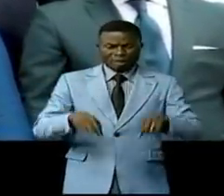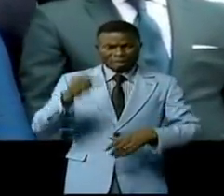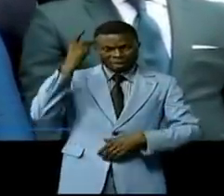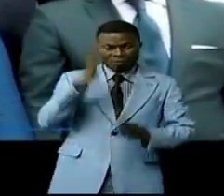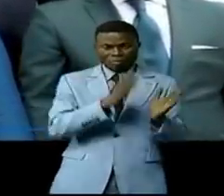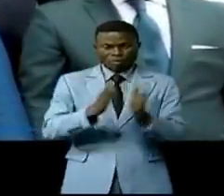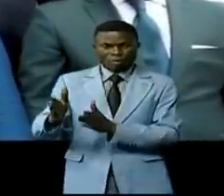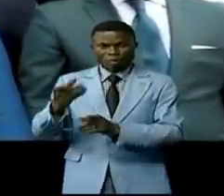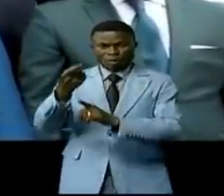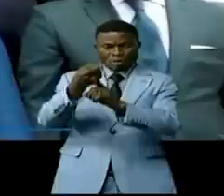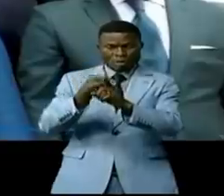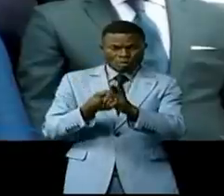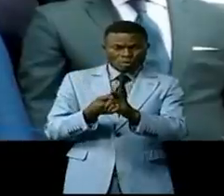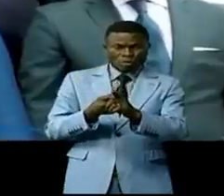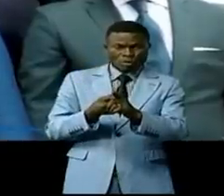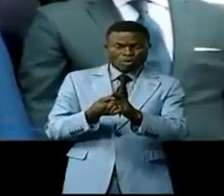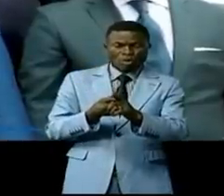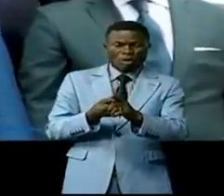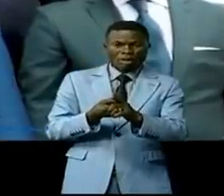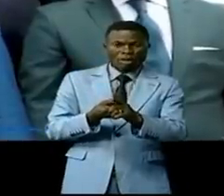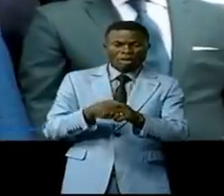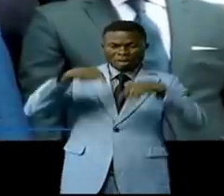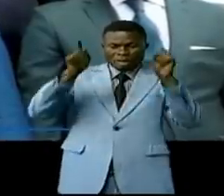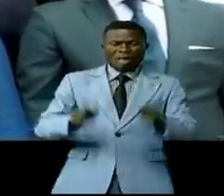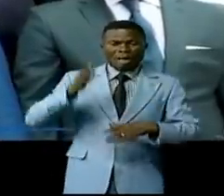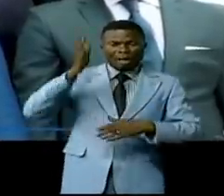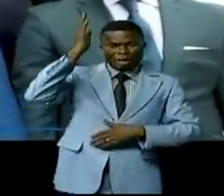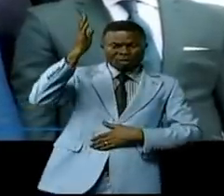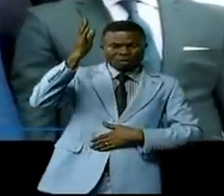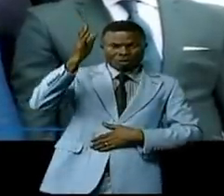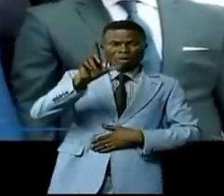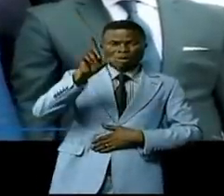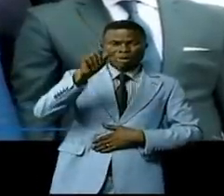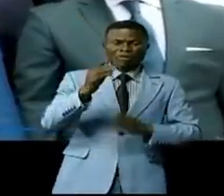prévu pour l'année prochaine, soit